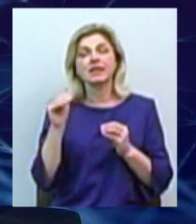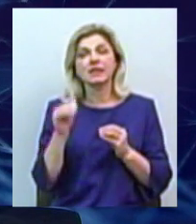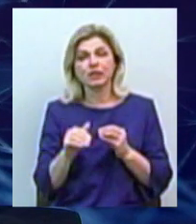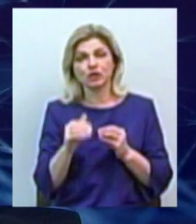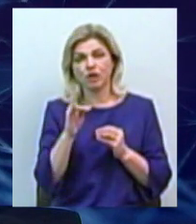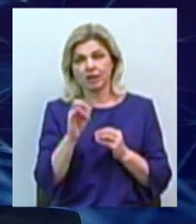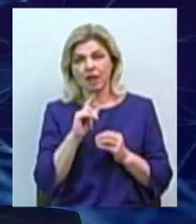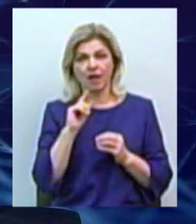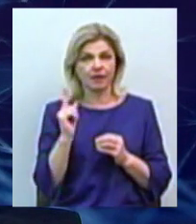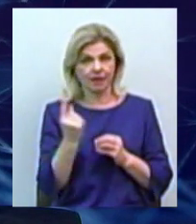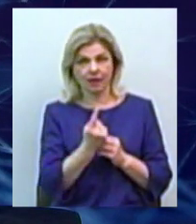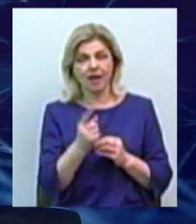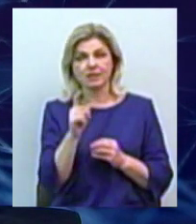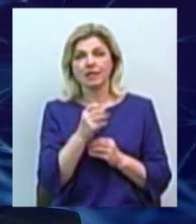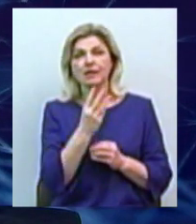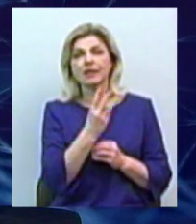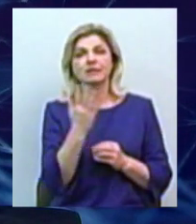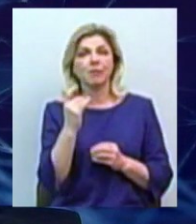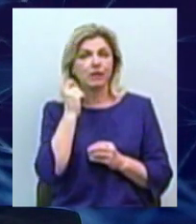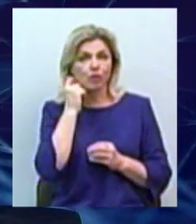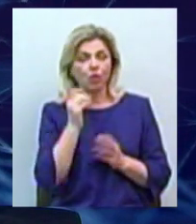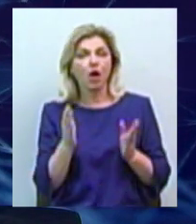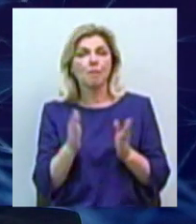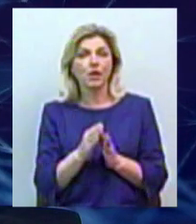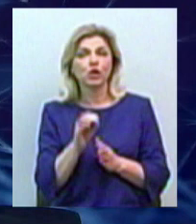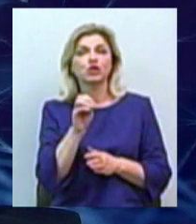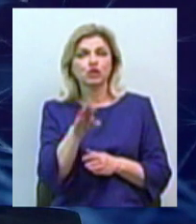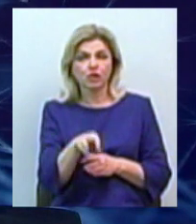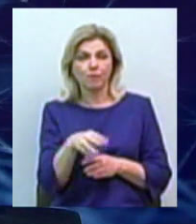на рік. Тобто за 35 років це менше, ніж